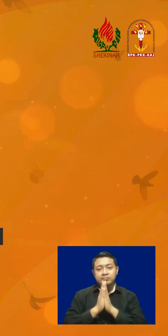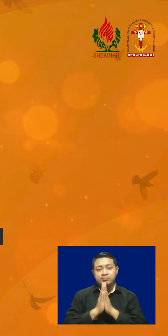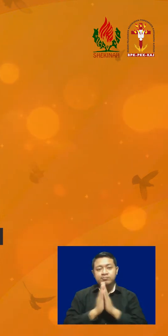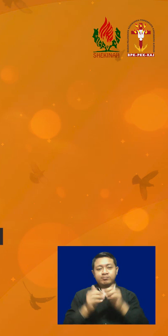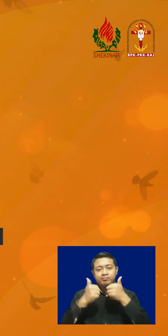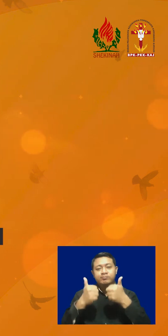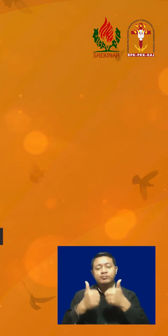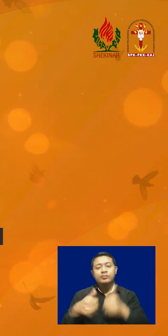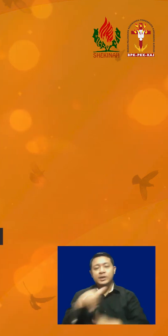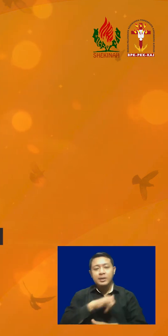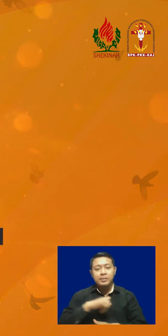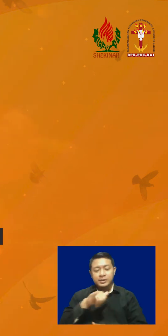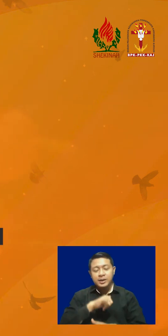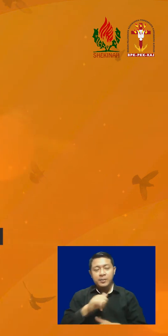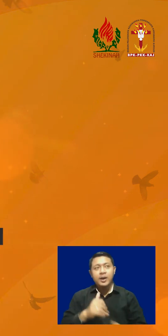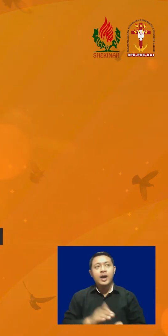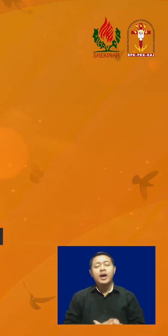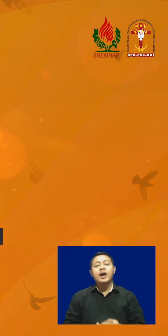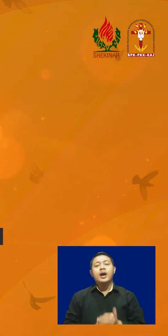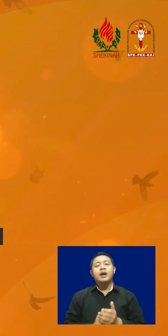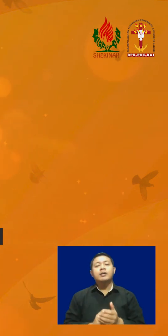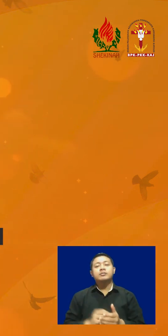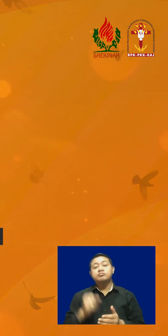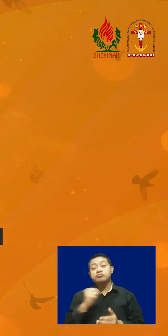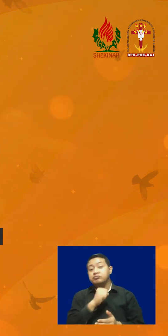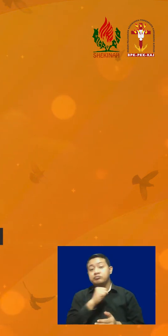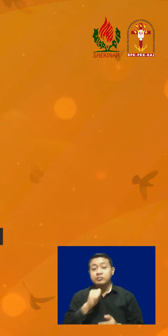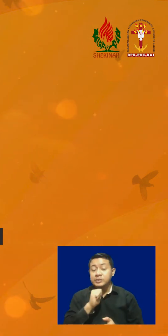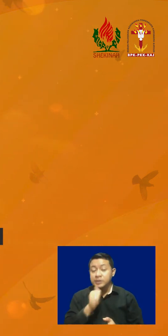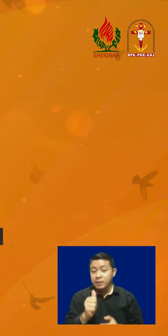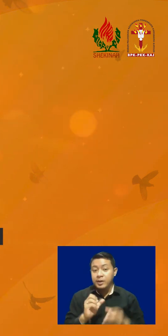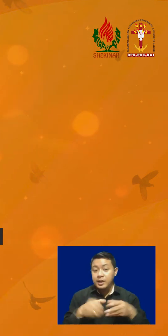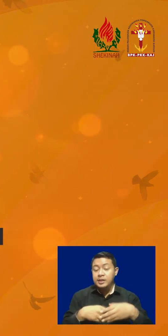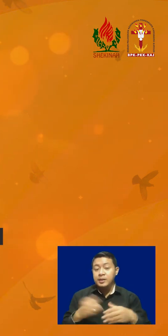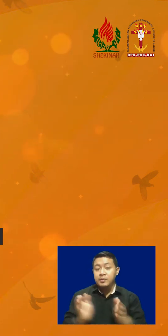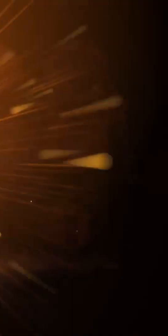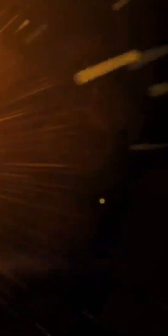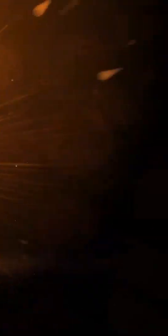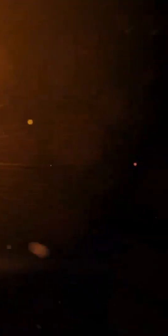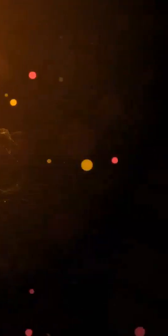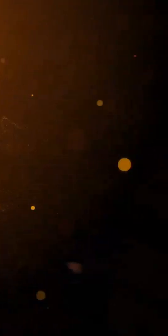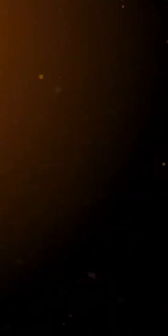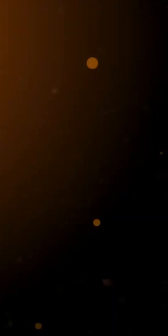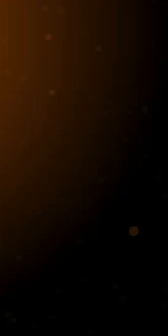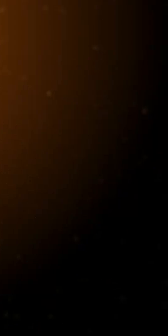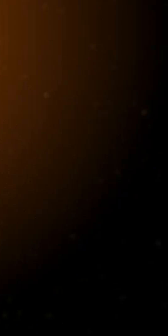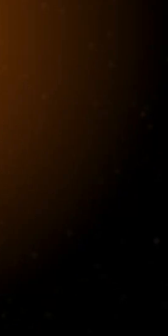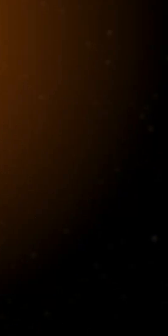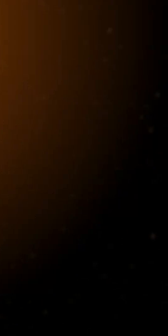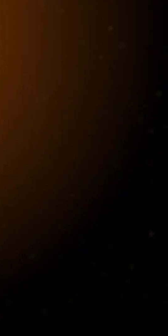mau praise and worship yang akan dibawakan oleh tim pujian kelas Shekinah.